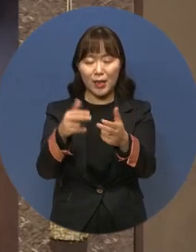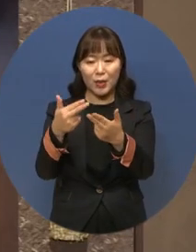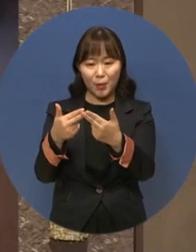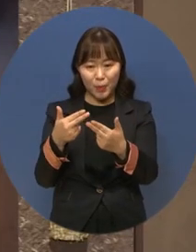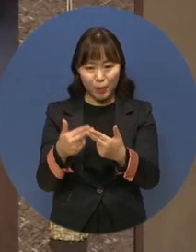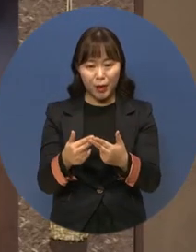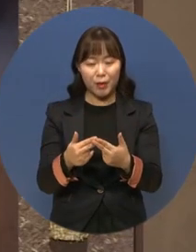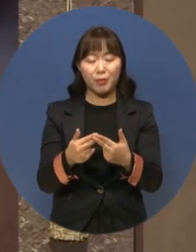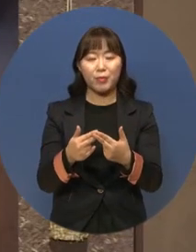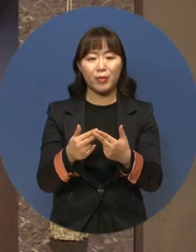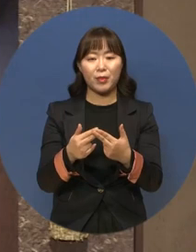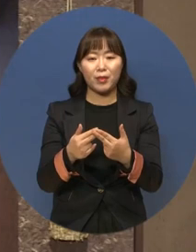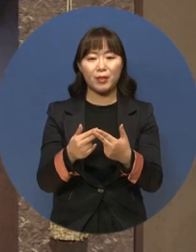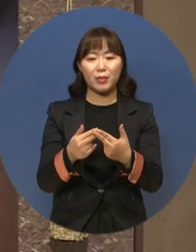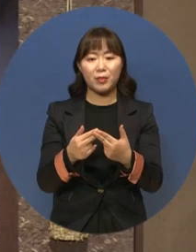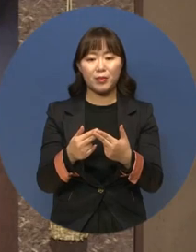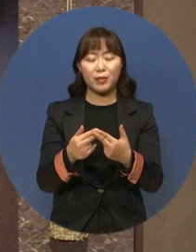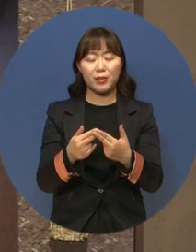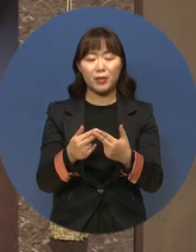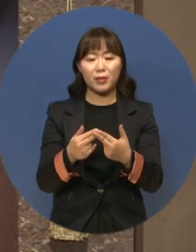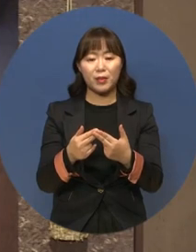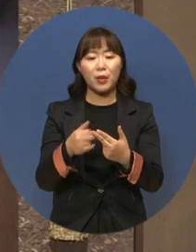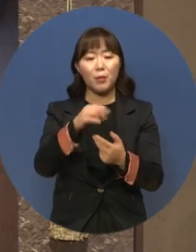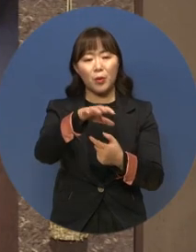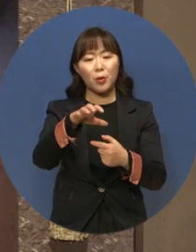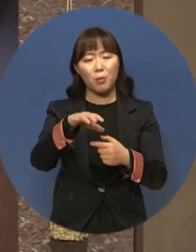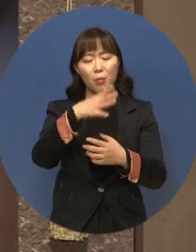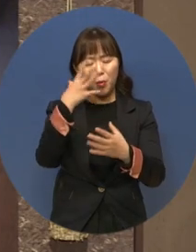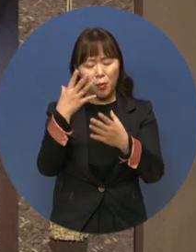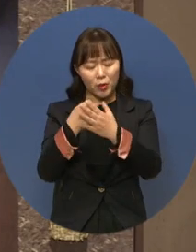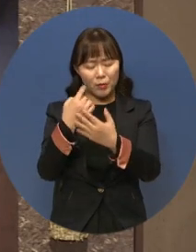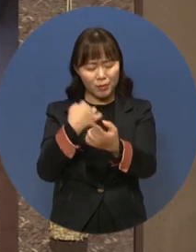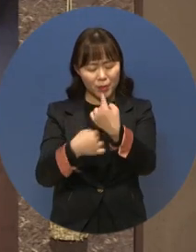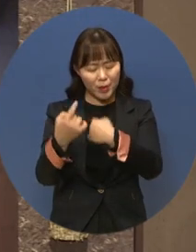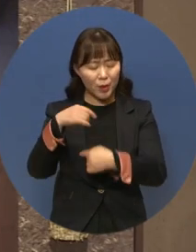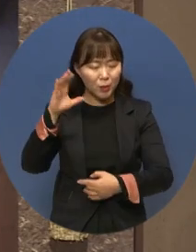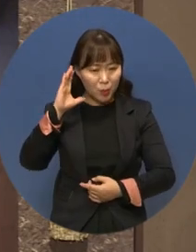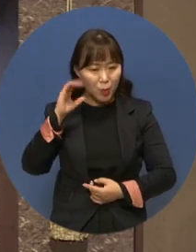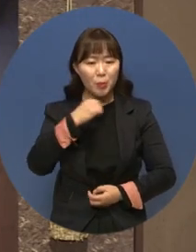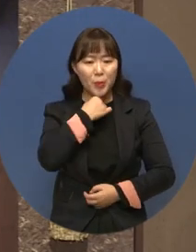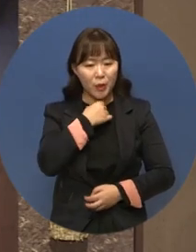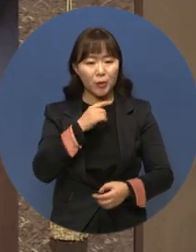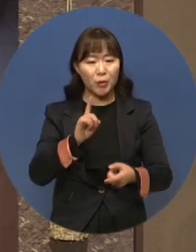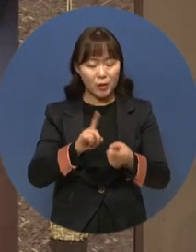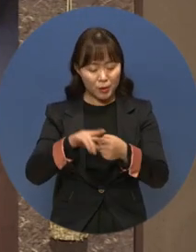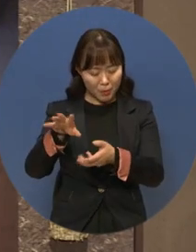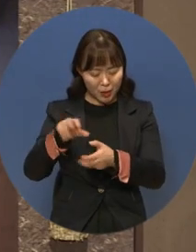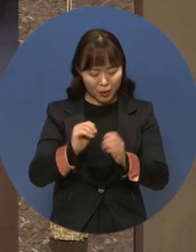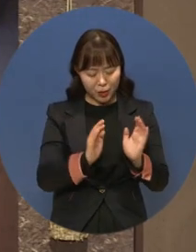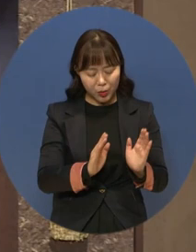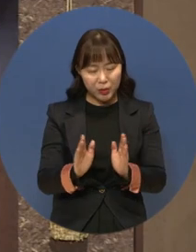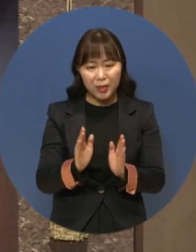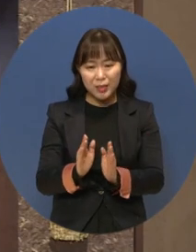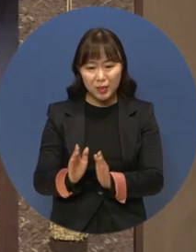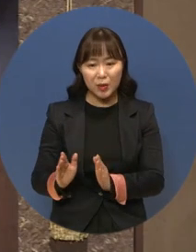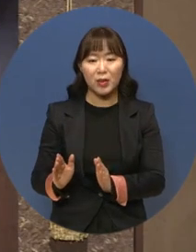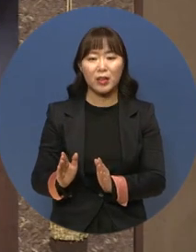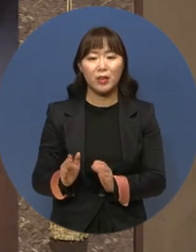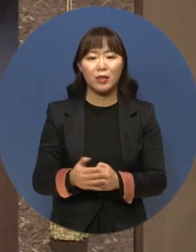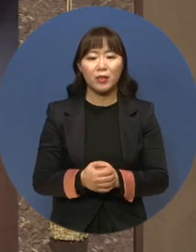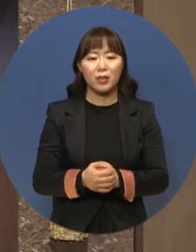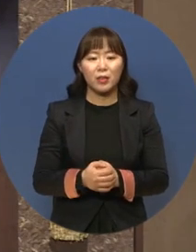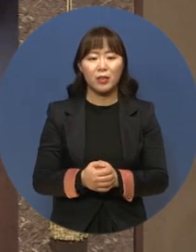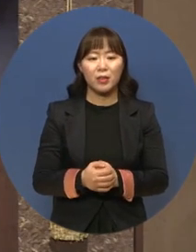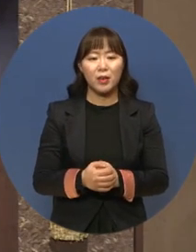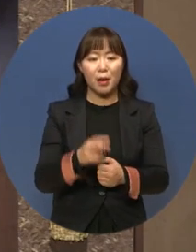협회 그렇죠. 이런 부분들이 목소리를 들어야 하고 그들의 요구 사항을 받아서 정리를 해서 네.